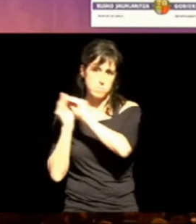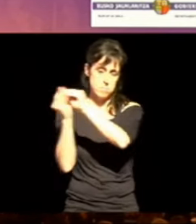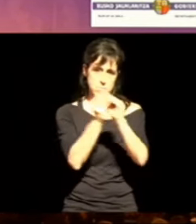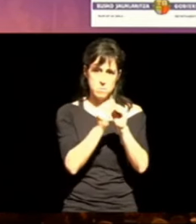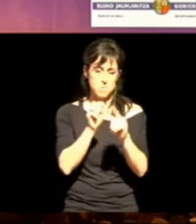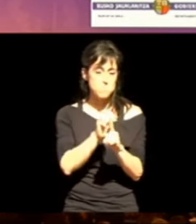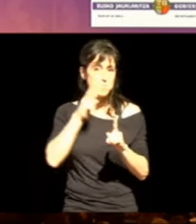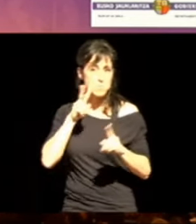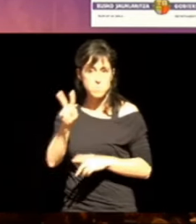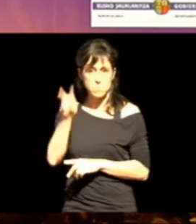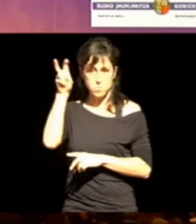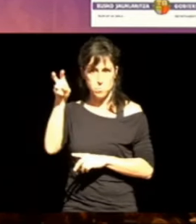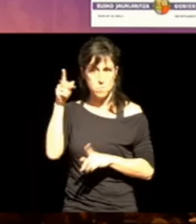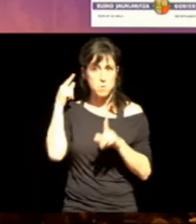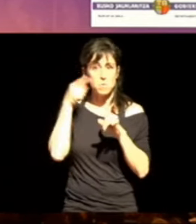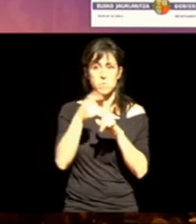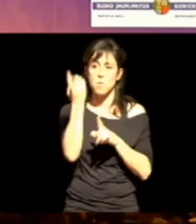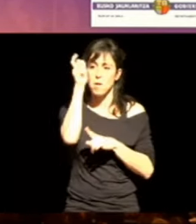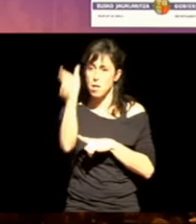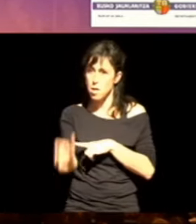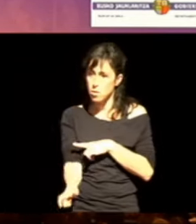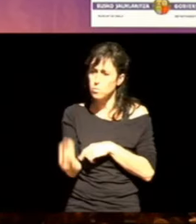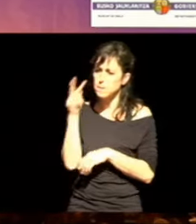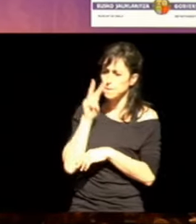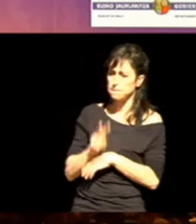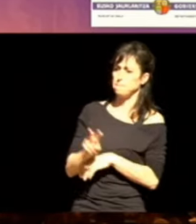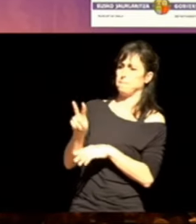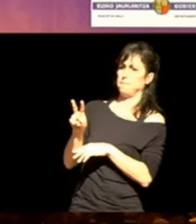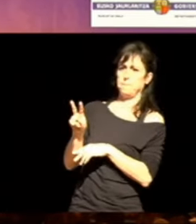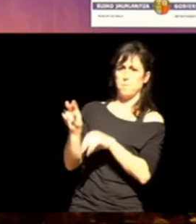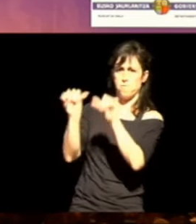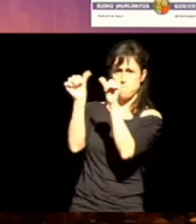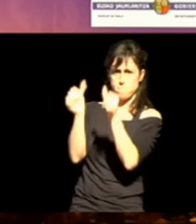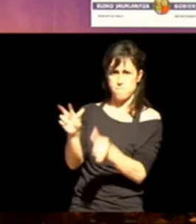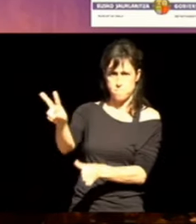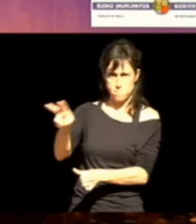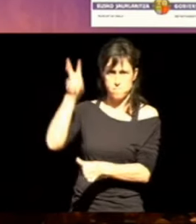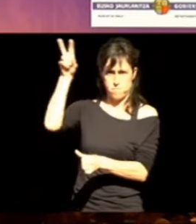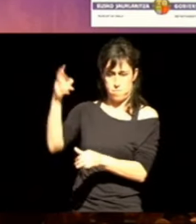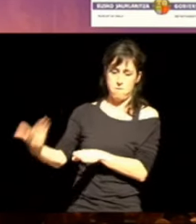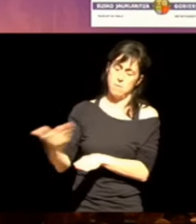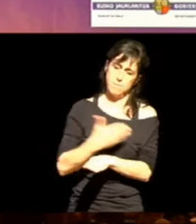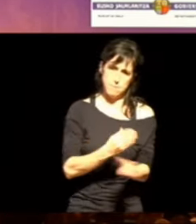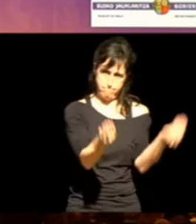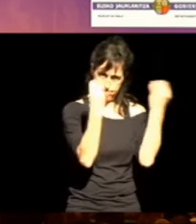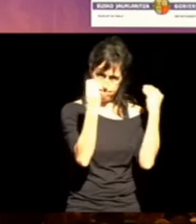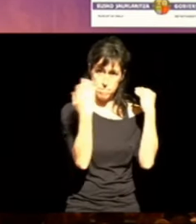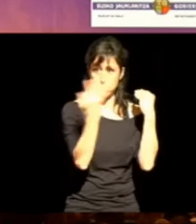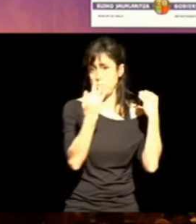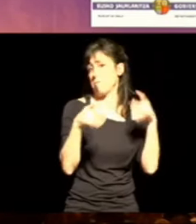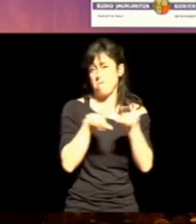Begirada berri bat ikasleak beste mundu batez ikusia izateko. Horretarako prestakuntza behar da, bizikasik azken urte hauetan